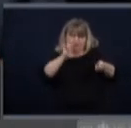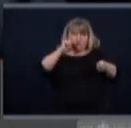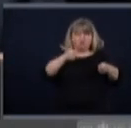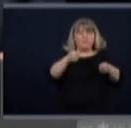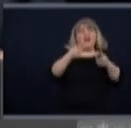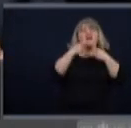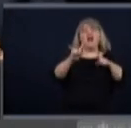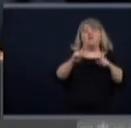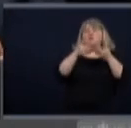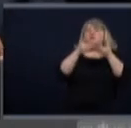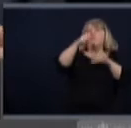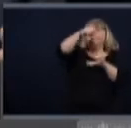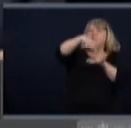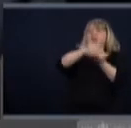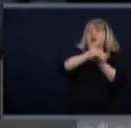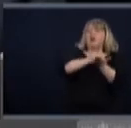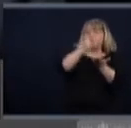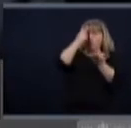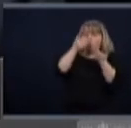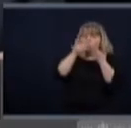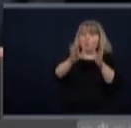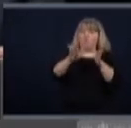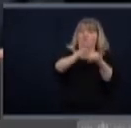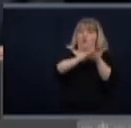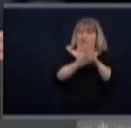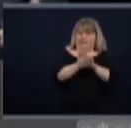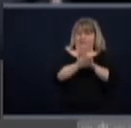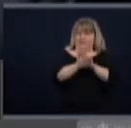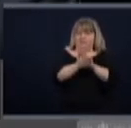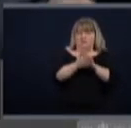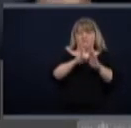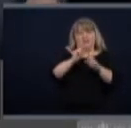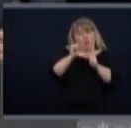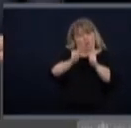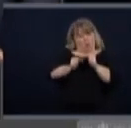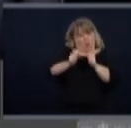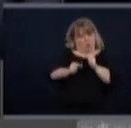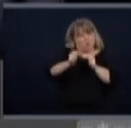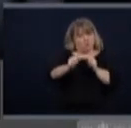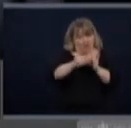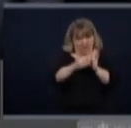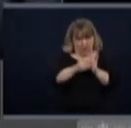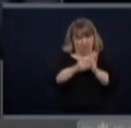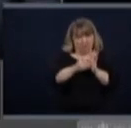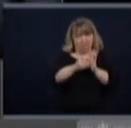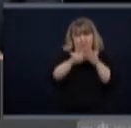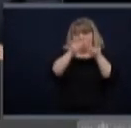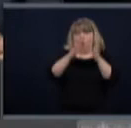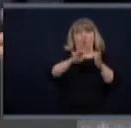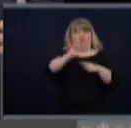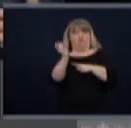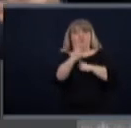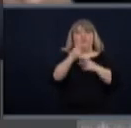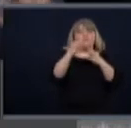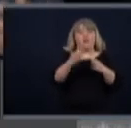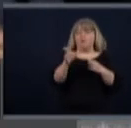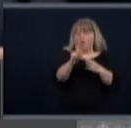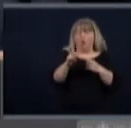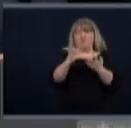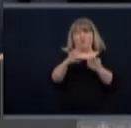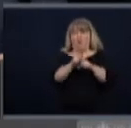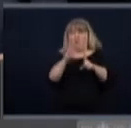des entreprises qui va être très graduel. Donc, encore là, on ne veut pas, ni dans les transports en commun, ni